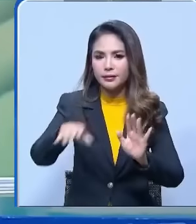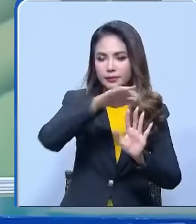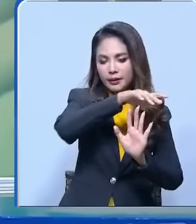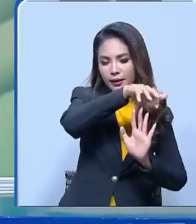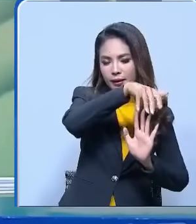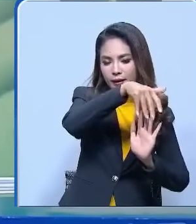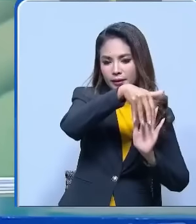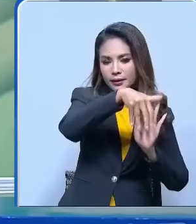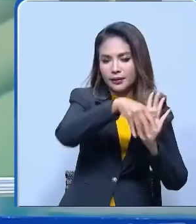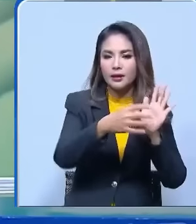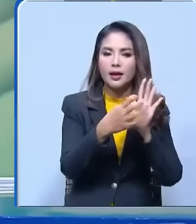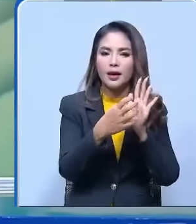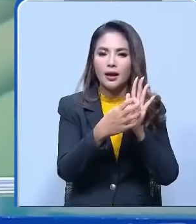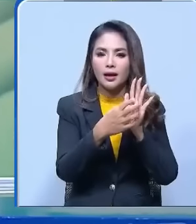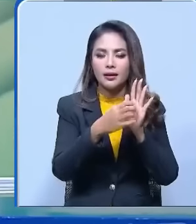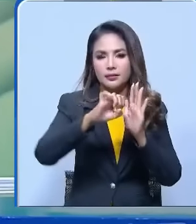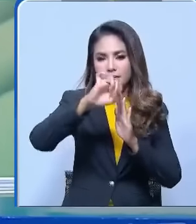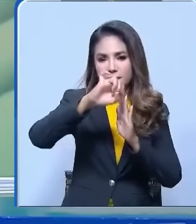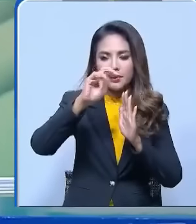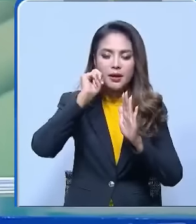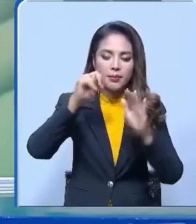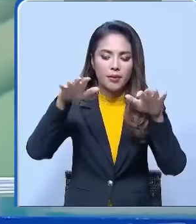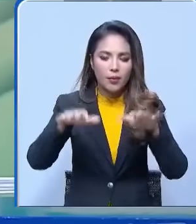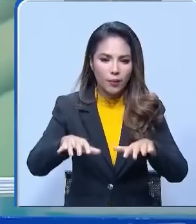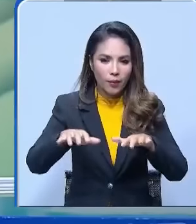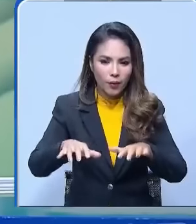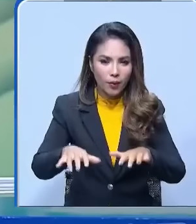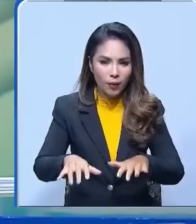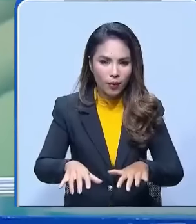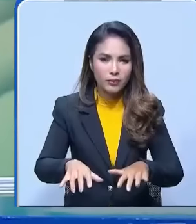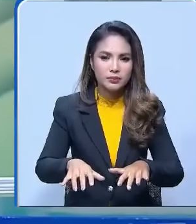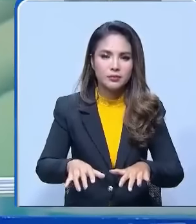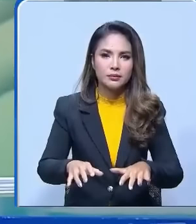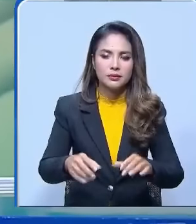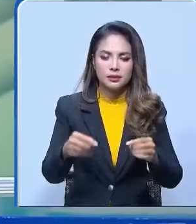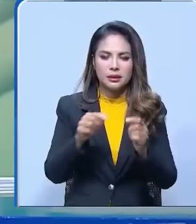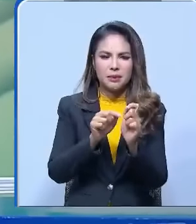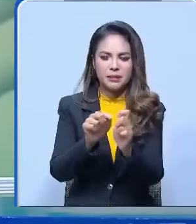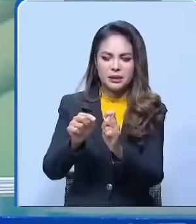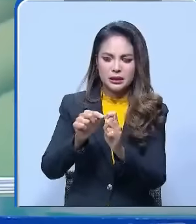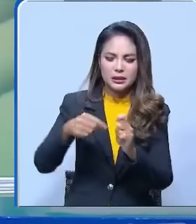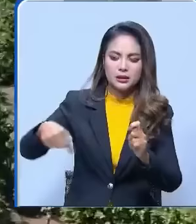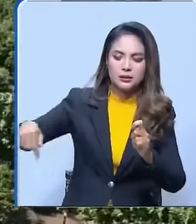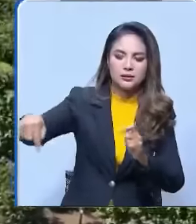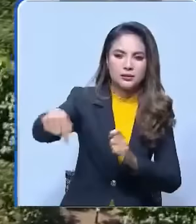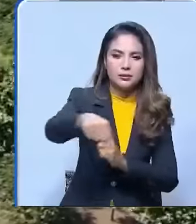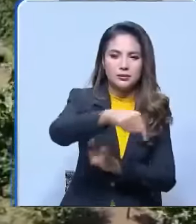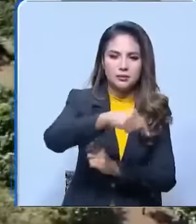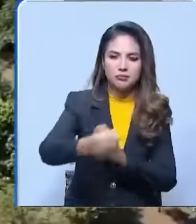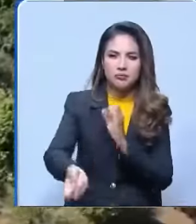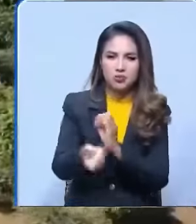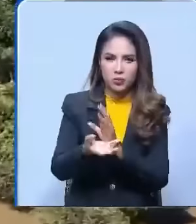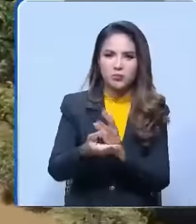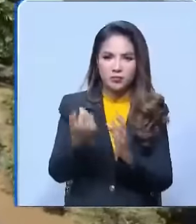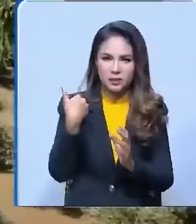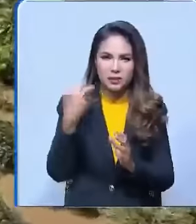คะส่วนที่เชียงใหม่น้ำลดลงต่อเนื่องค่ะโดยเฉพาะในตัวเมืองนะคะแต่ว่าในอำเภอรอบนอกเนี่ยยังคงได้รับผลกระทบอยู่วันนี้เราพาคุณผู้ชมไปดู